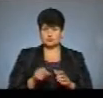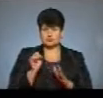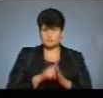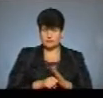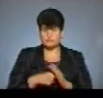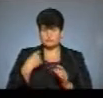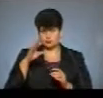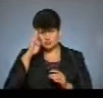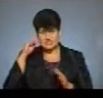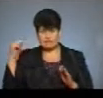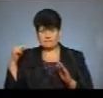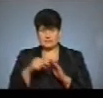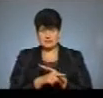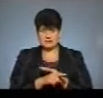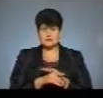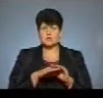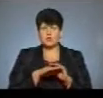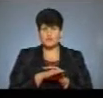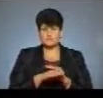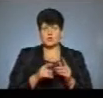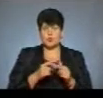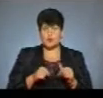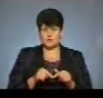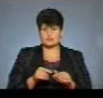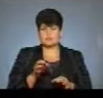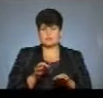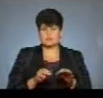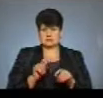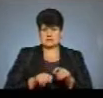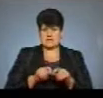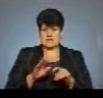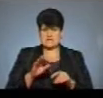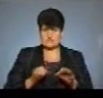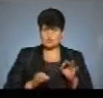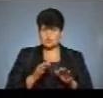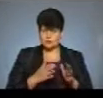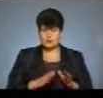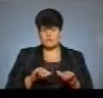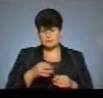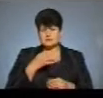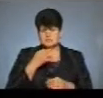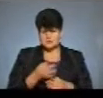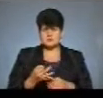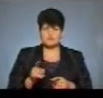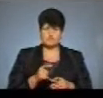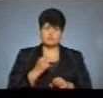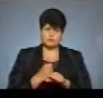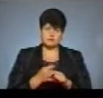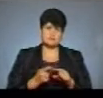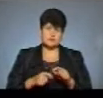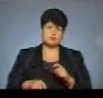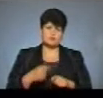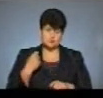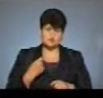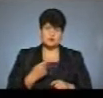втекла з місця події та переховувалася від органів досудового слідства та суду. В ході проведення допиту останній зізнався у скоєнні даного кримінального правопорушення, свою